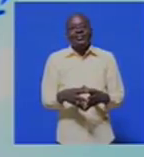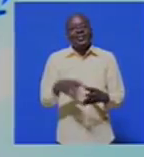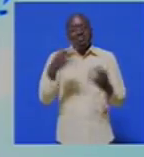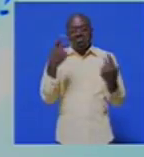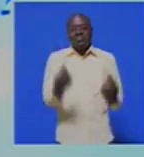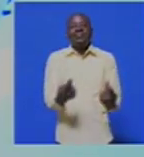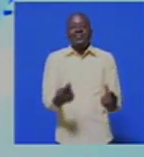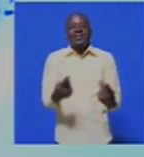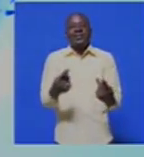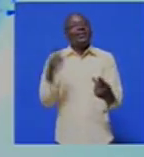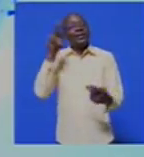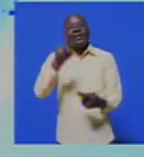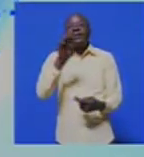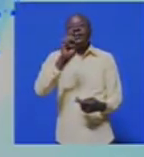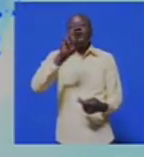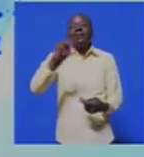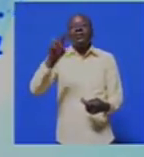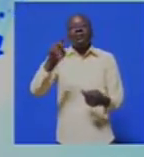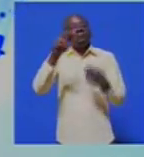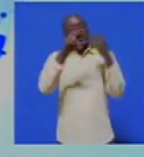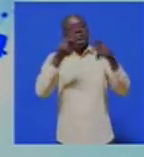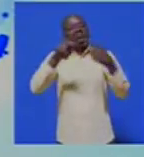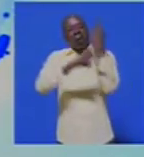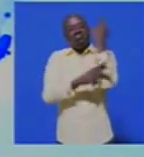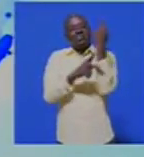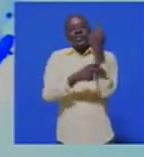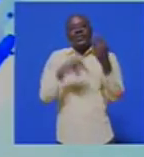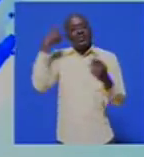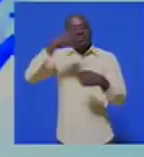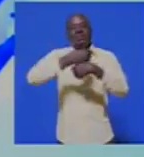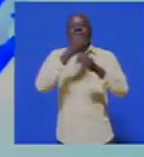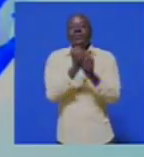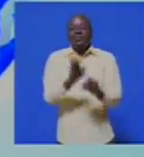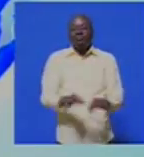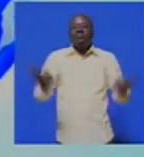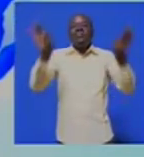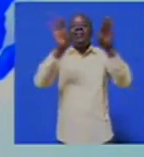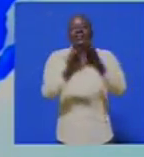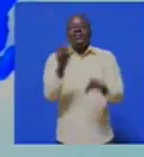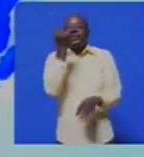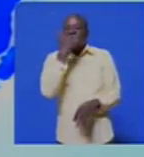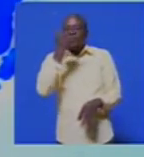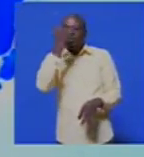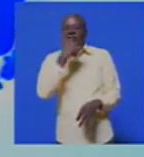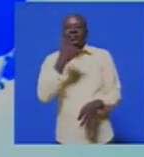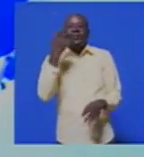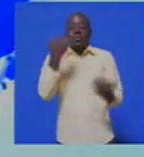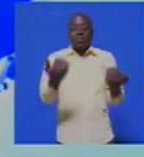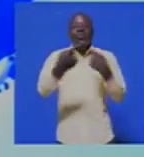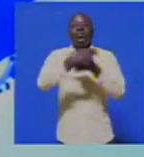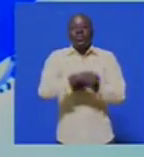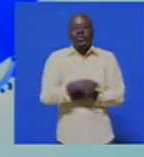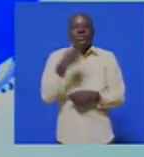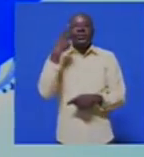sur le Kénédougou, une province réputée pour sa production importante de mangue. Mais le constat aujourd'hui, c'est que sur les